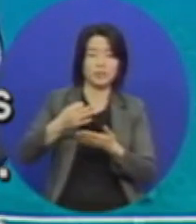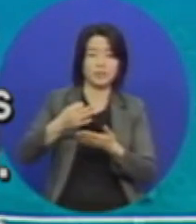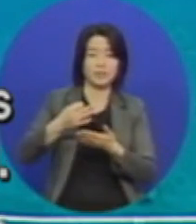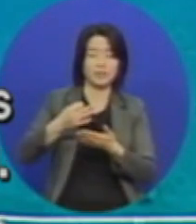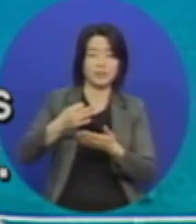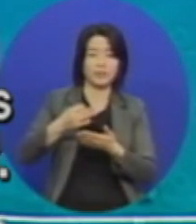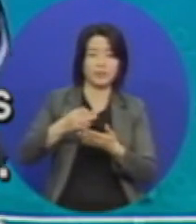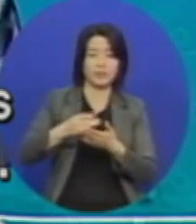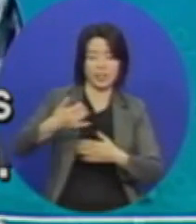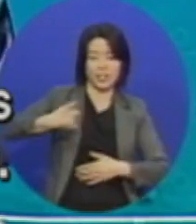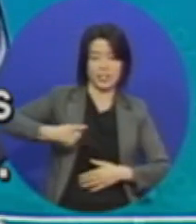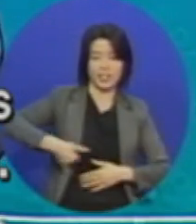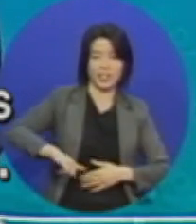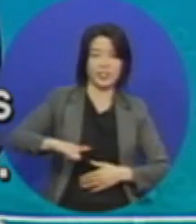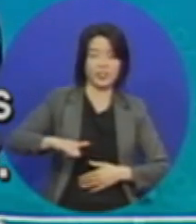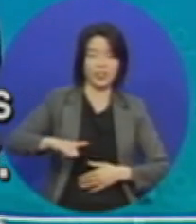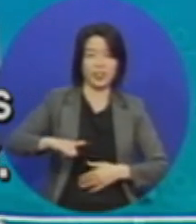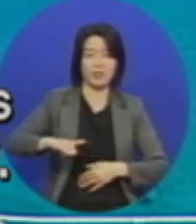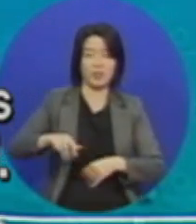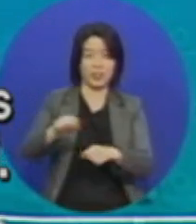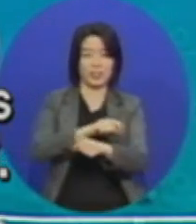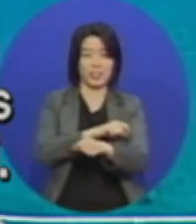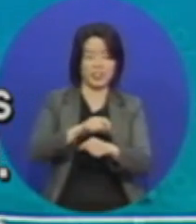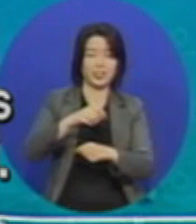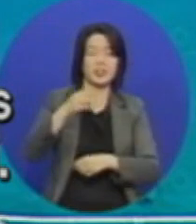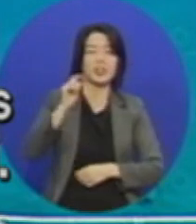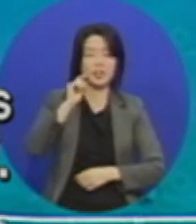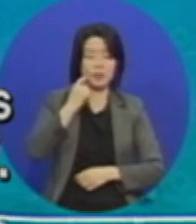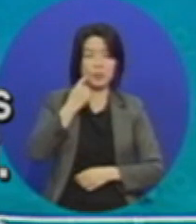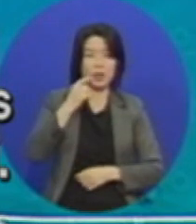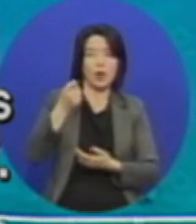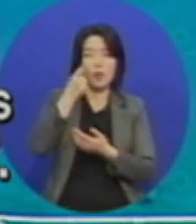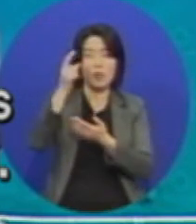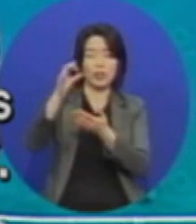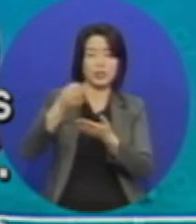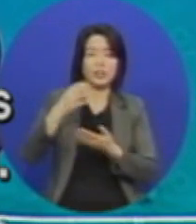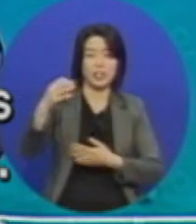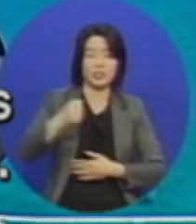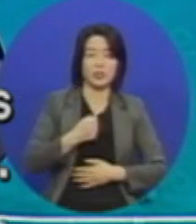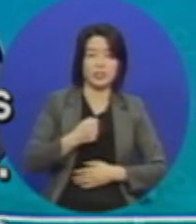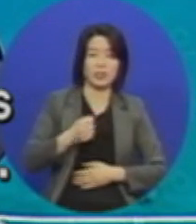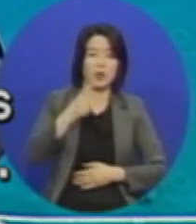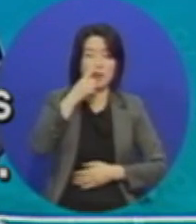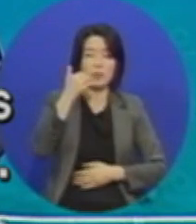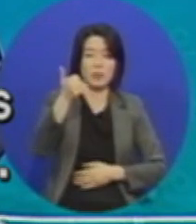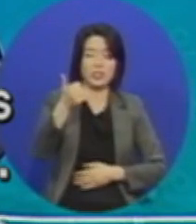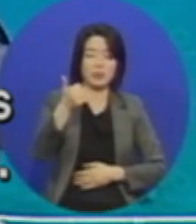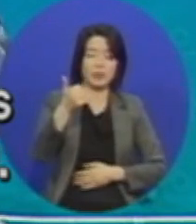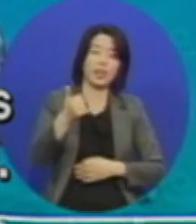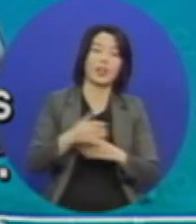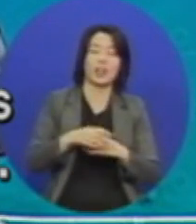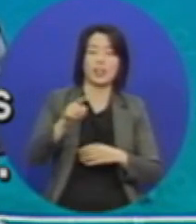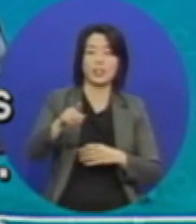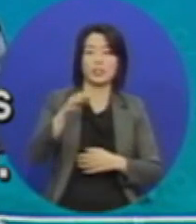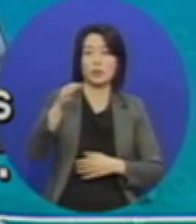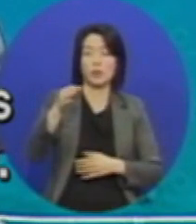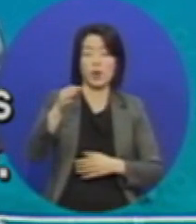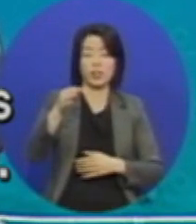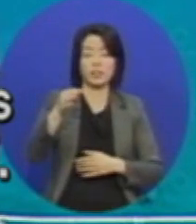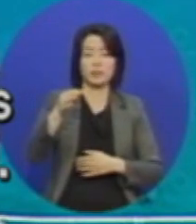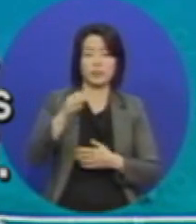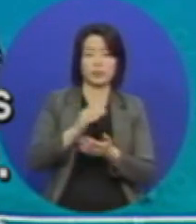자네들 증이 기특하게도 와서 월급 타고 와서 부모님에게 그 월급 을 내놓으면서